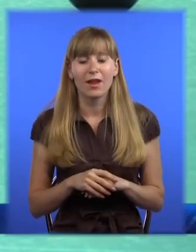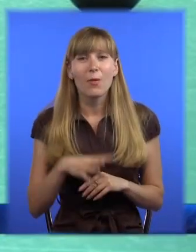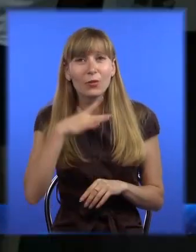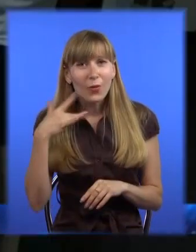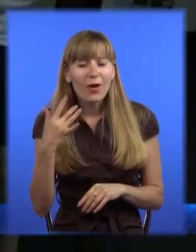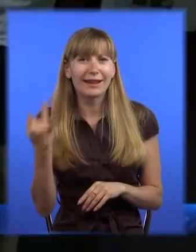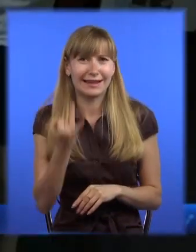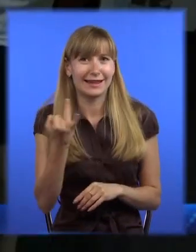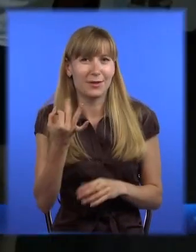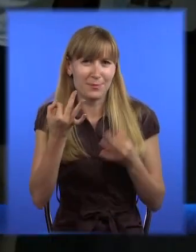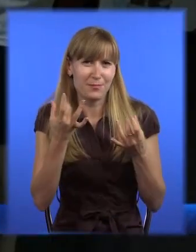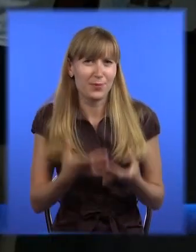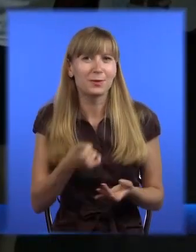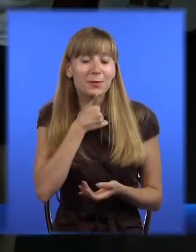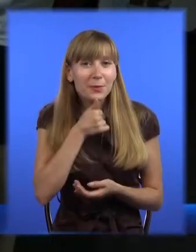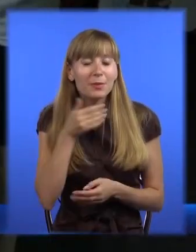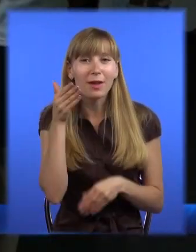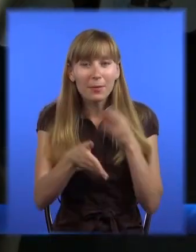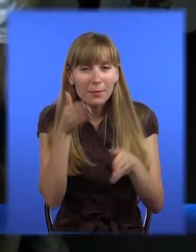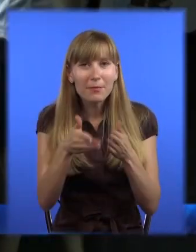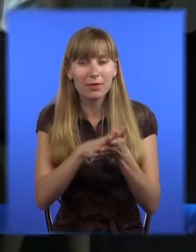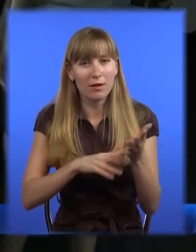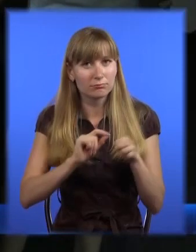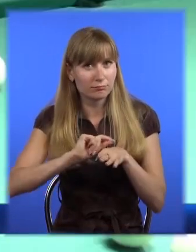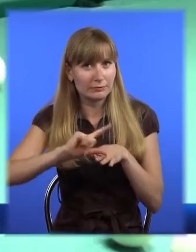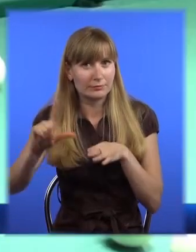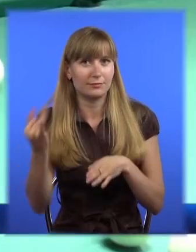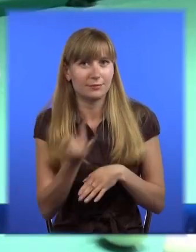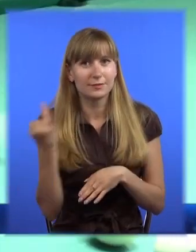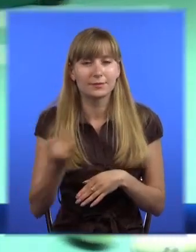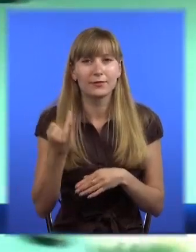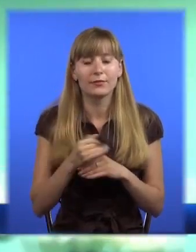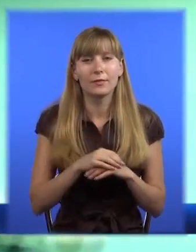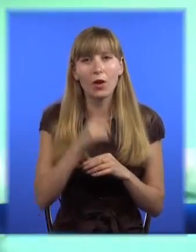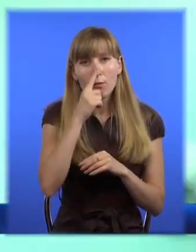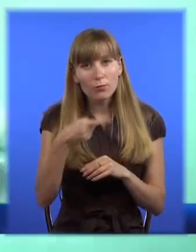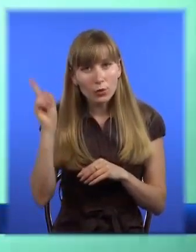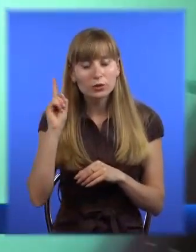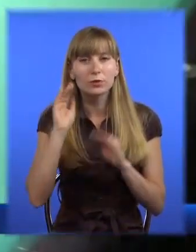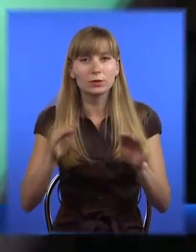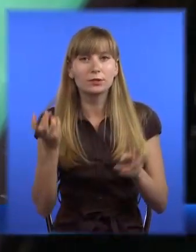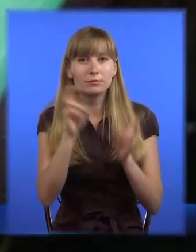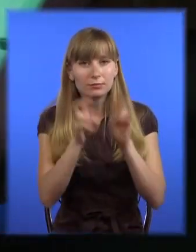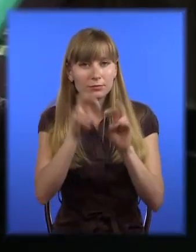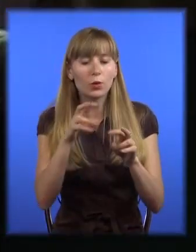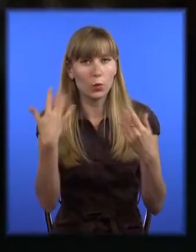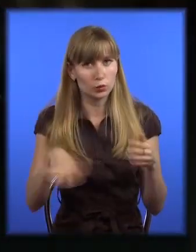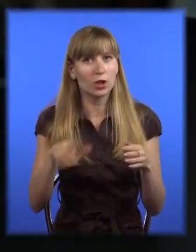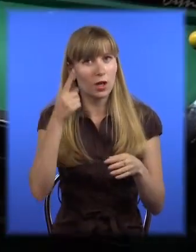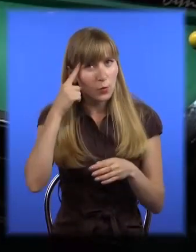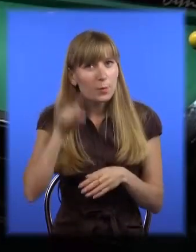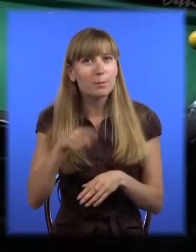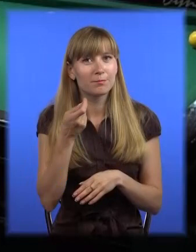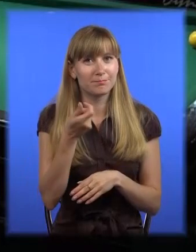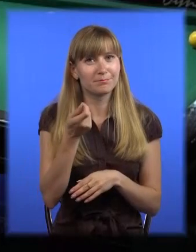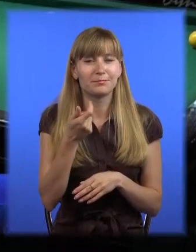задля розваги. Та з часом звичайне захоплення перетворюється на дещо більше. Серед дітей, які прийшли минулого року, вже є багато справжніх